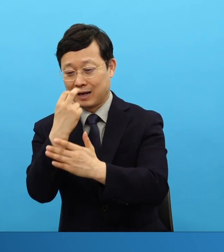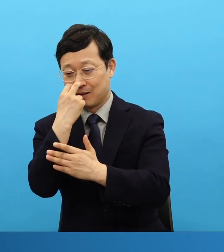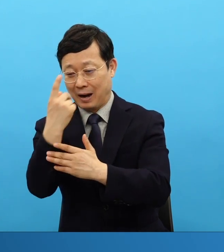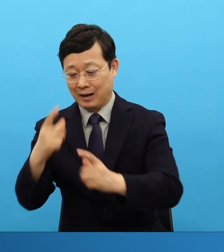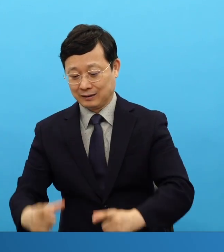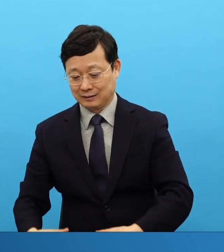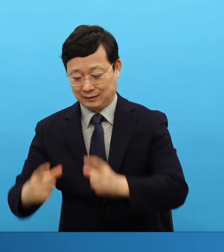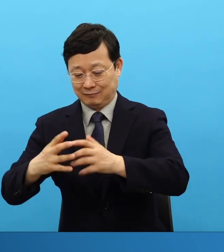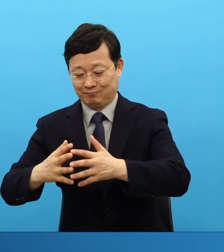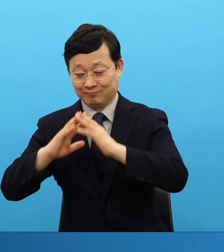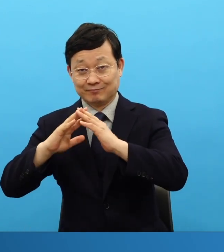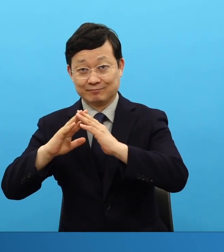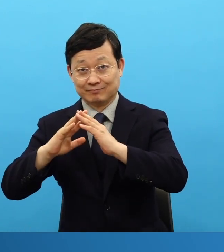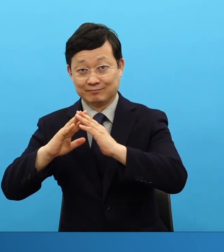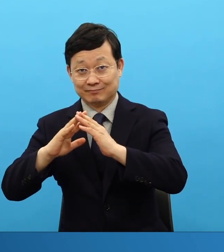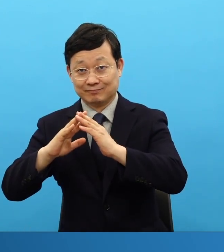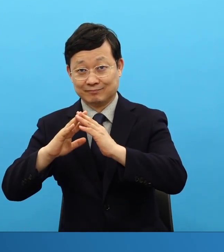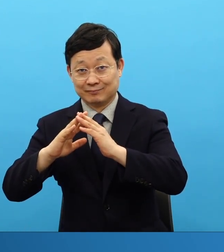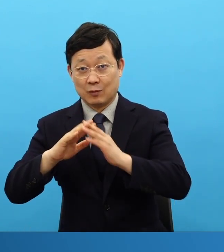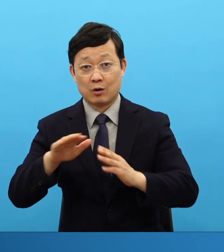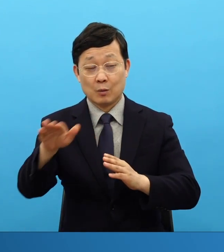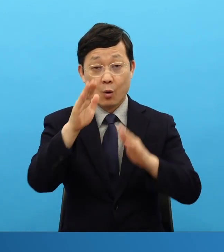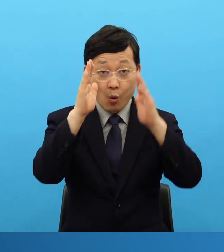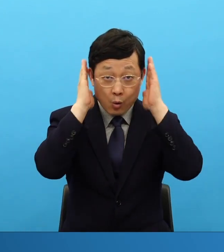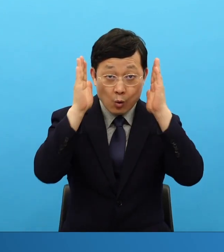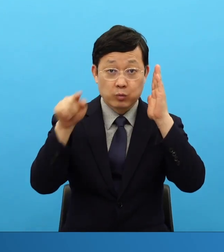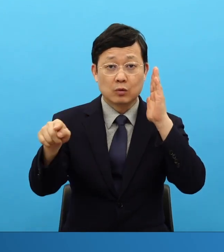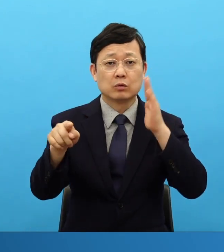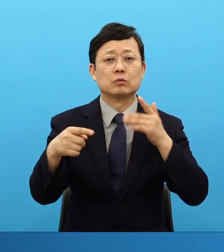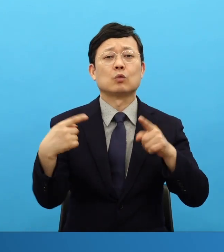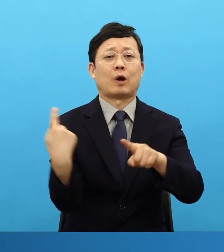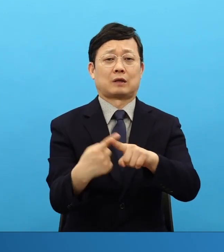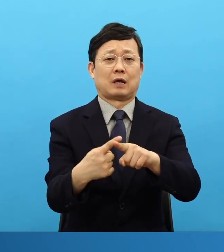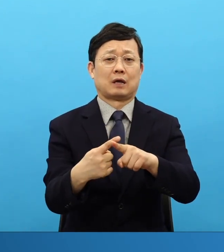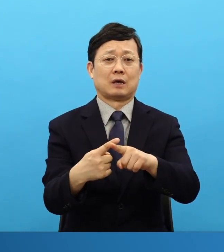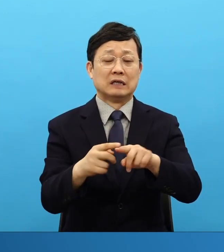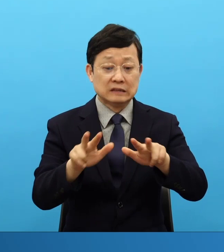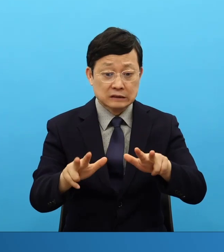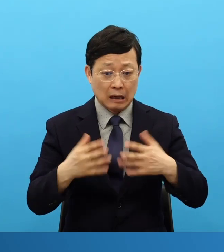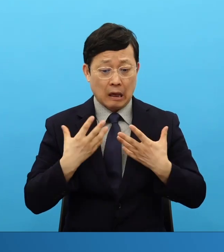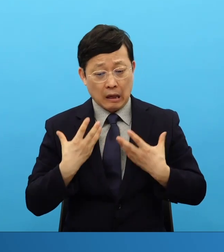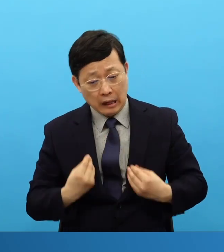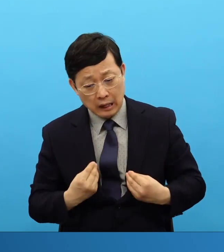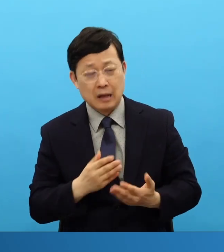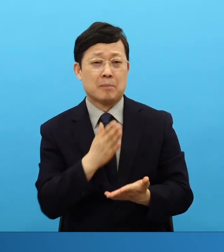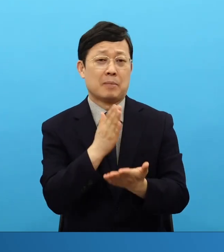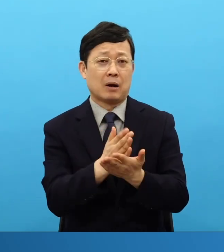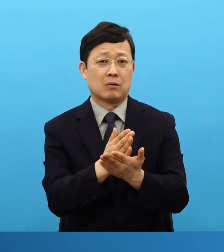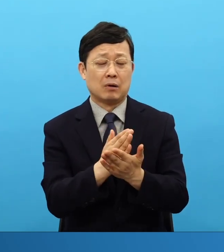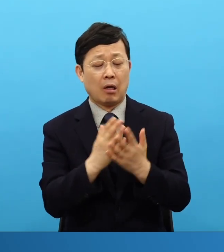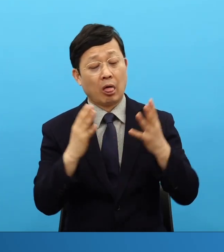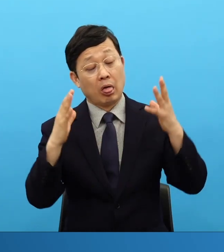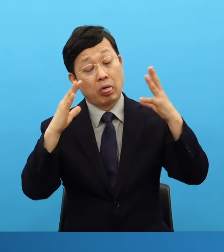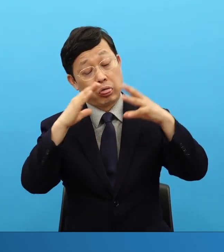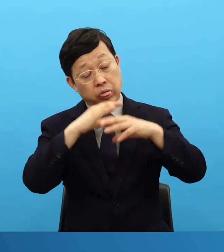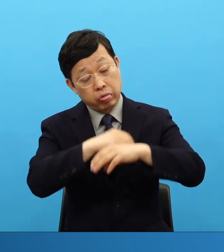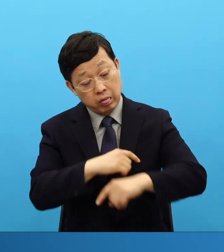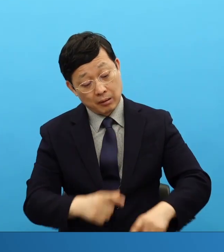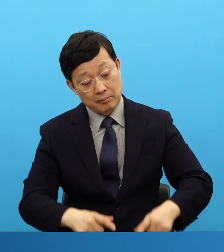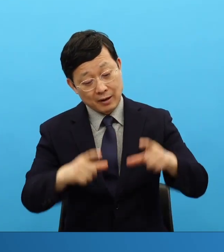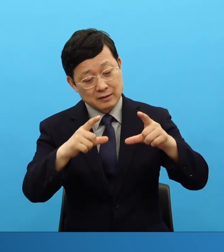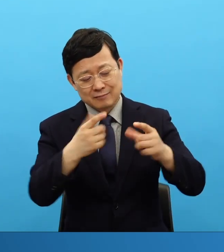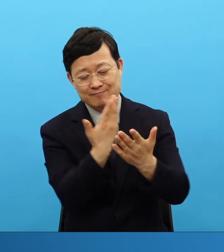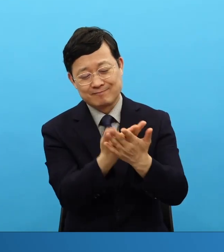the introduction because this applies to everybody. Even in your studies this applies. 지금부터 낙심하지 말고 무너질 망대 세워놨기 때문에 하나님이